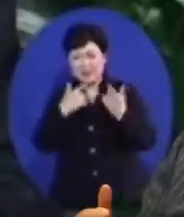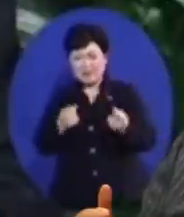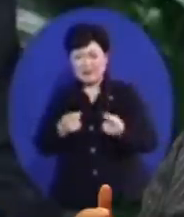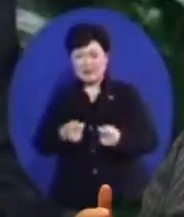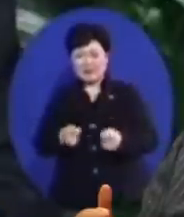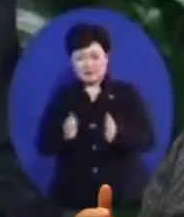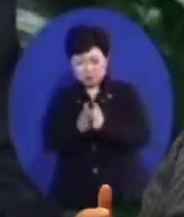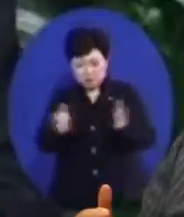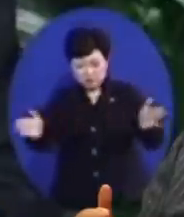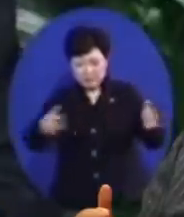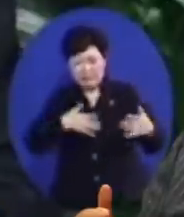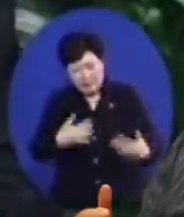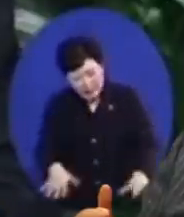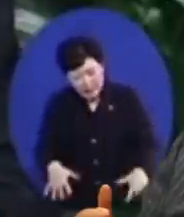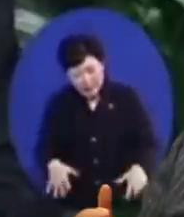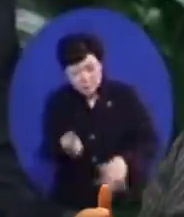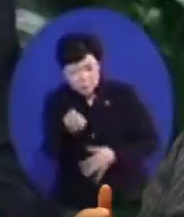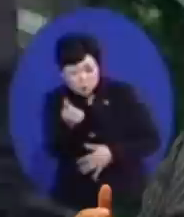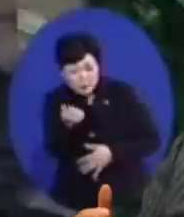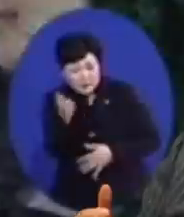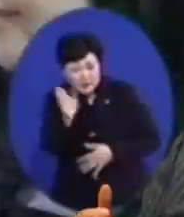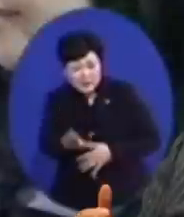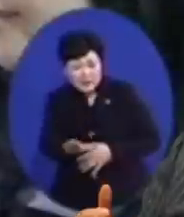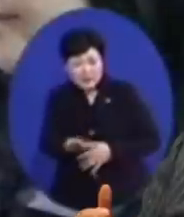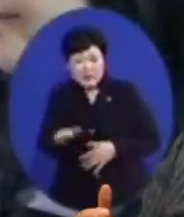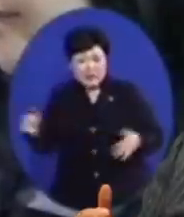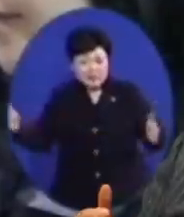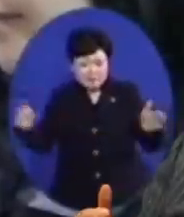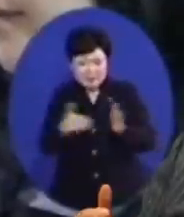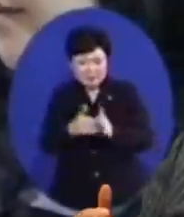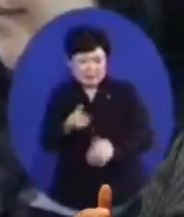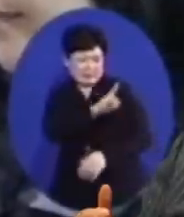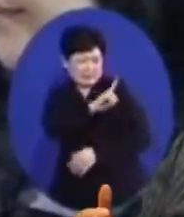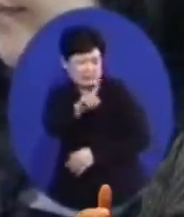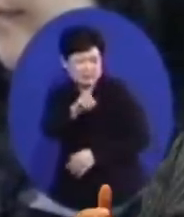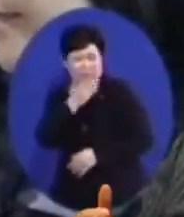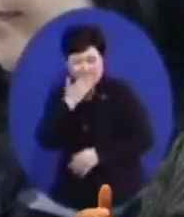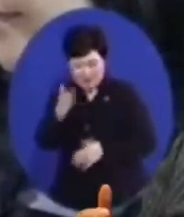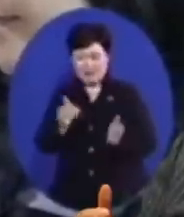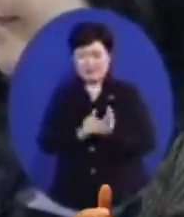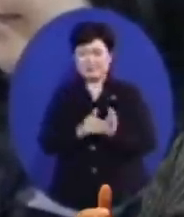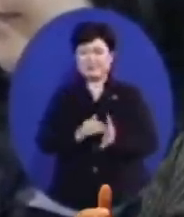출발은 미약하나 끝은 1등으로 들어옵니다.